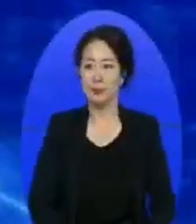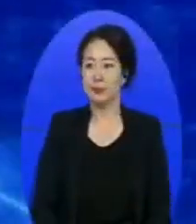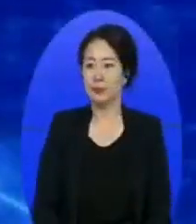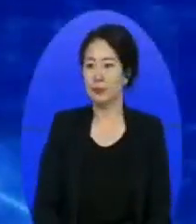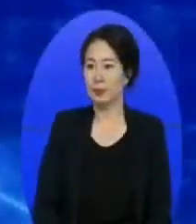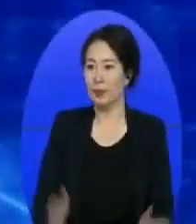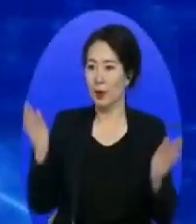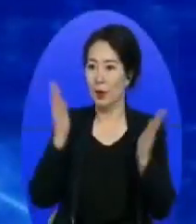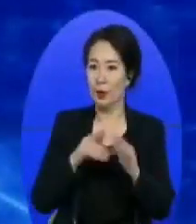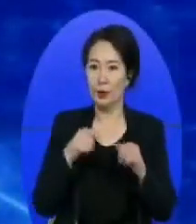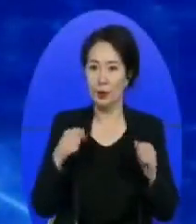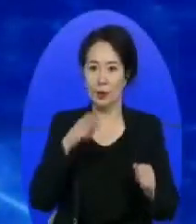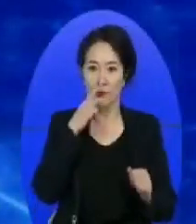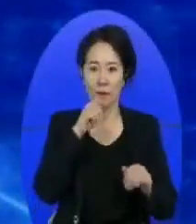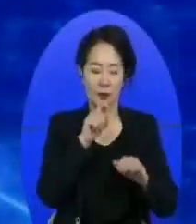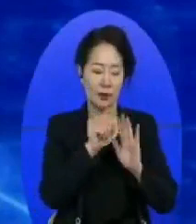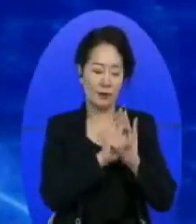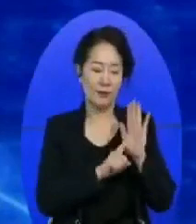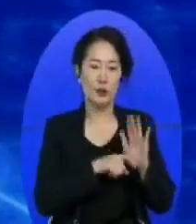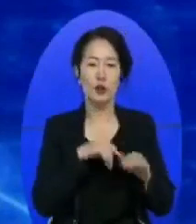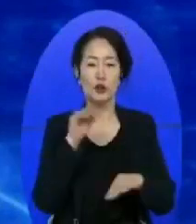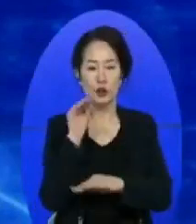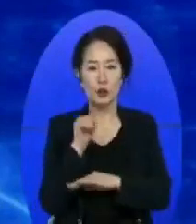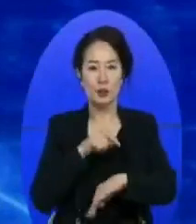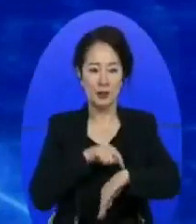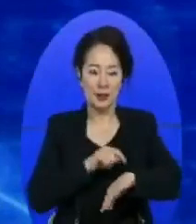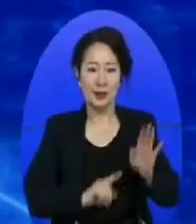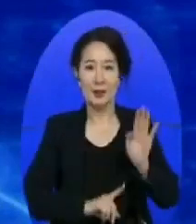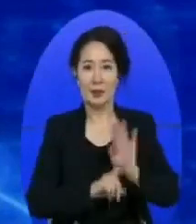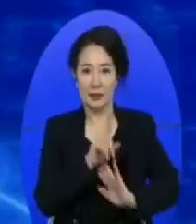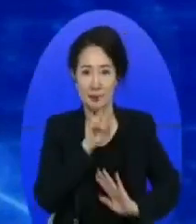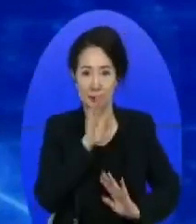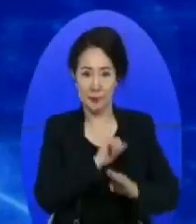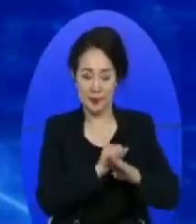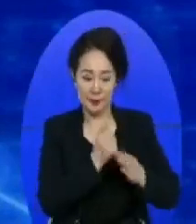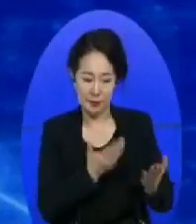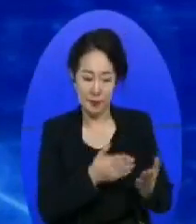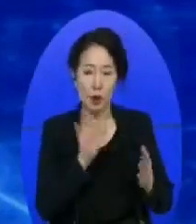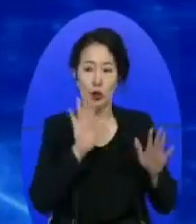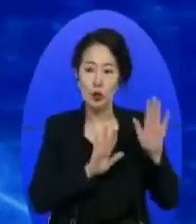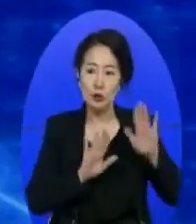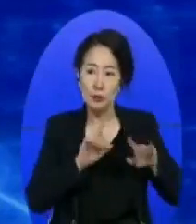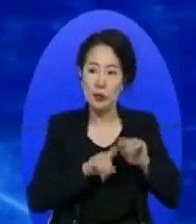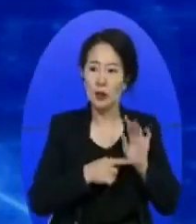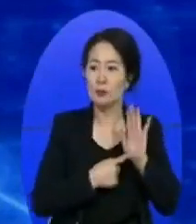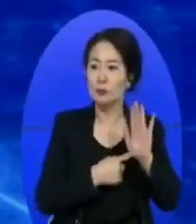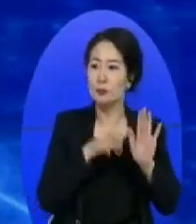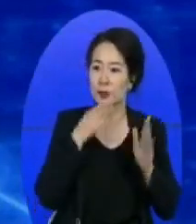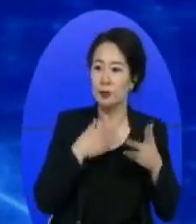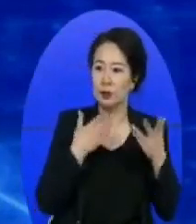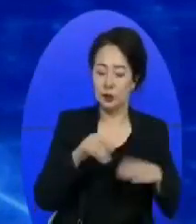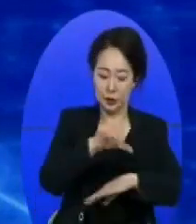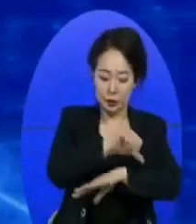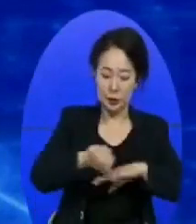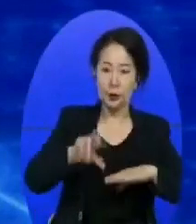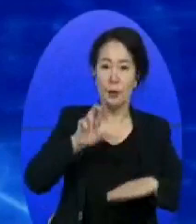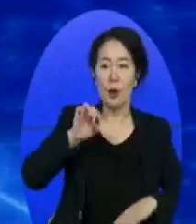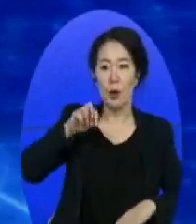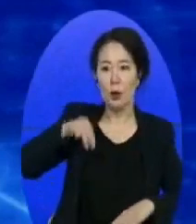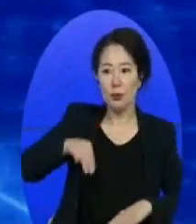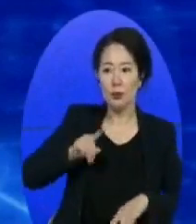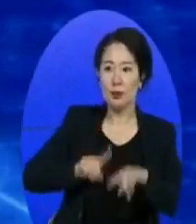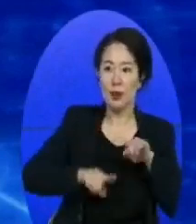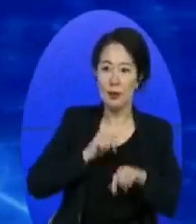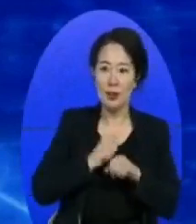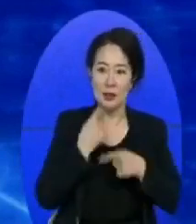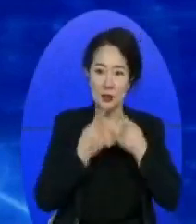Үзэгчдэд орой минь төргий цагийн үрдийн зочны цаг эхлэхэд бэлэн болсон. За өнөөдөр бид нөхцөл байдлаа холбоотой мэдээлэл хүргэн хэлийн бомбтуудад бас ямар үйл ажиллагаатай явж байгаа